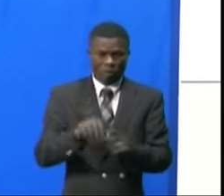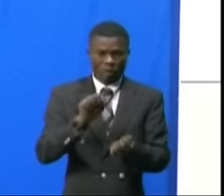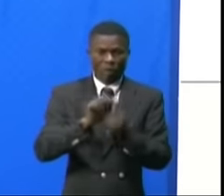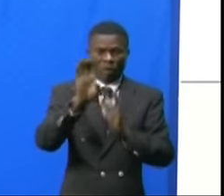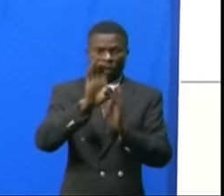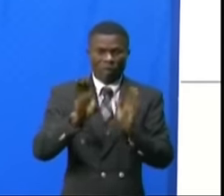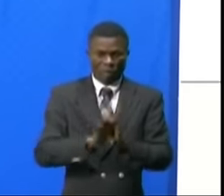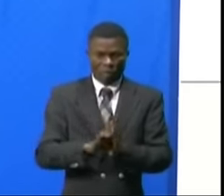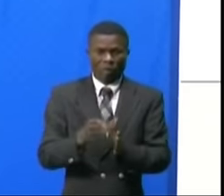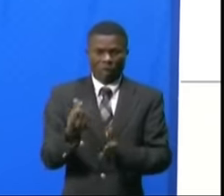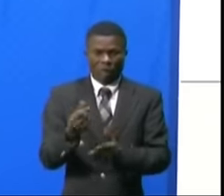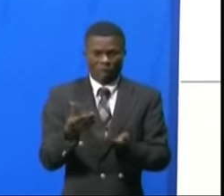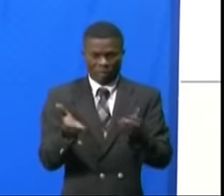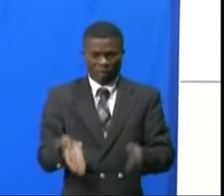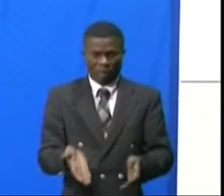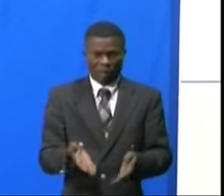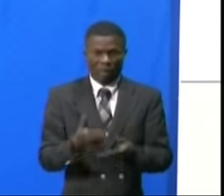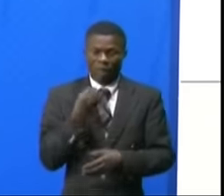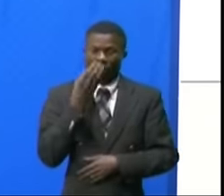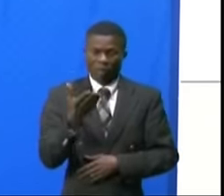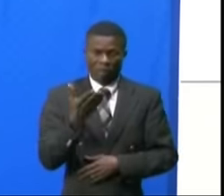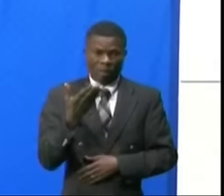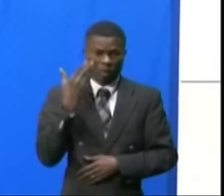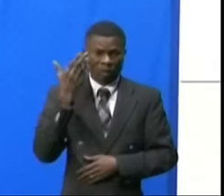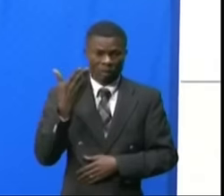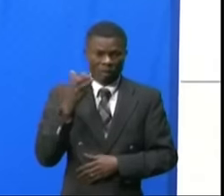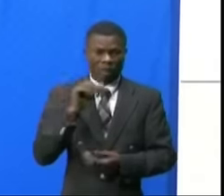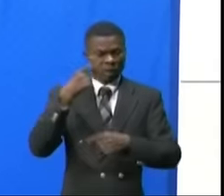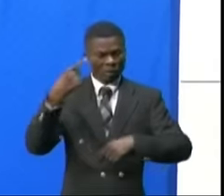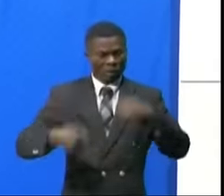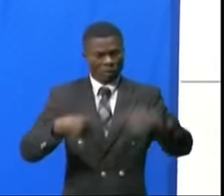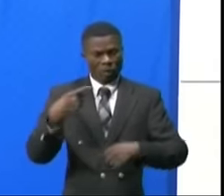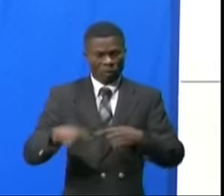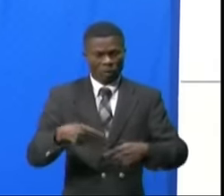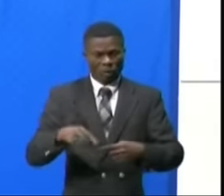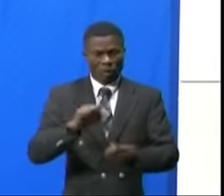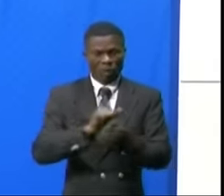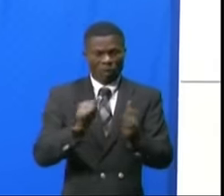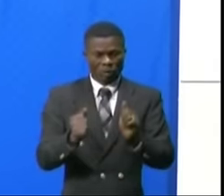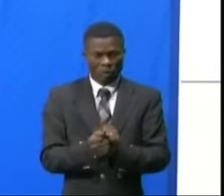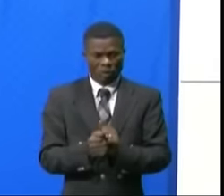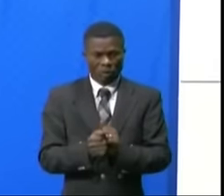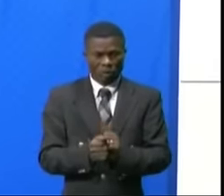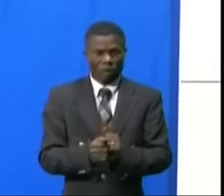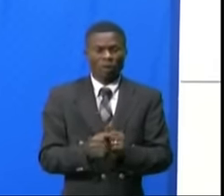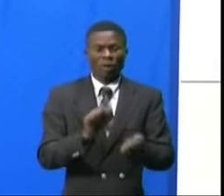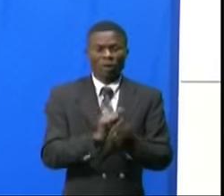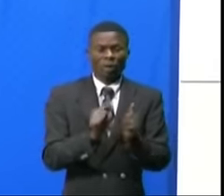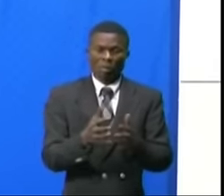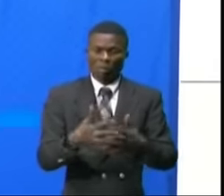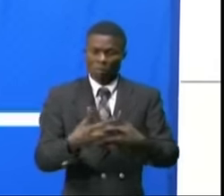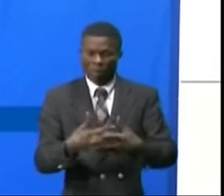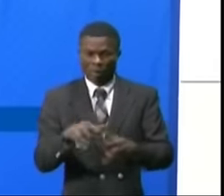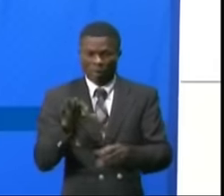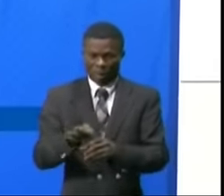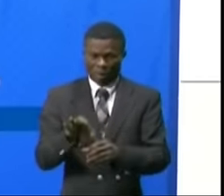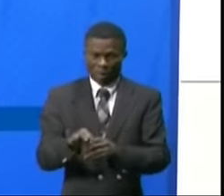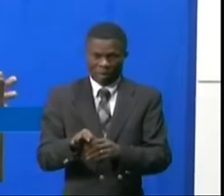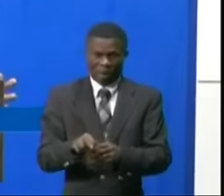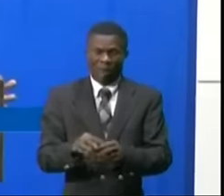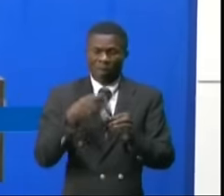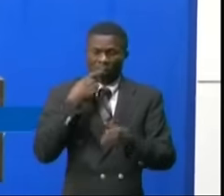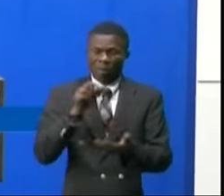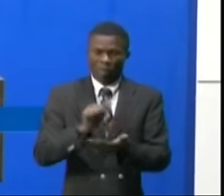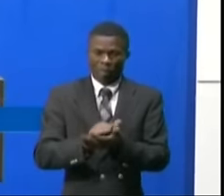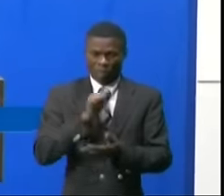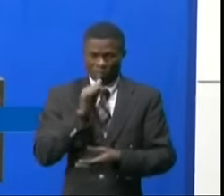conditions météorologiques. Par exemple, moi je considère que nous avons fait des pas dans la consolidation de notre démocratie et nous espérons que cet élan sera